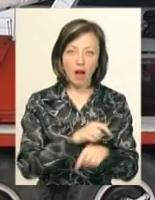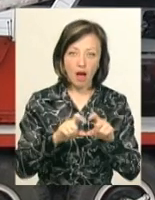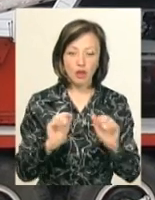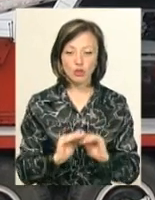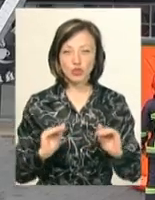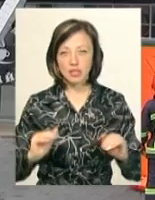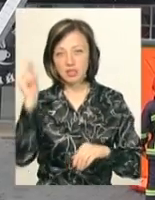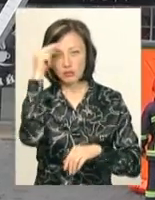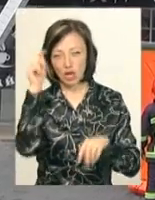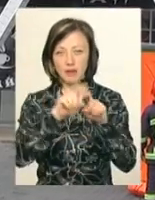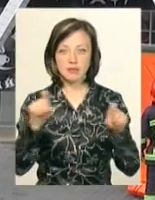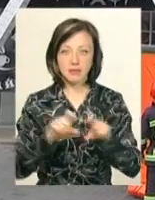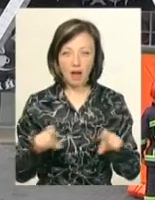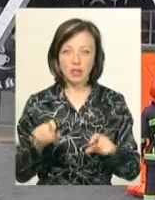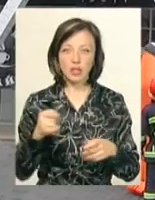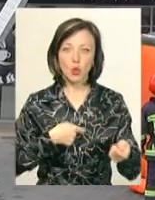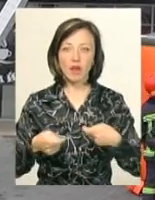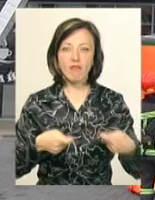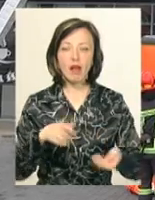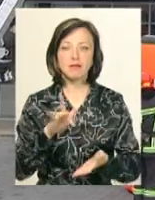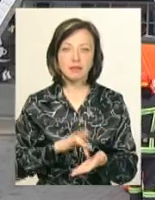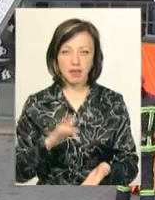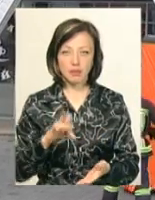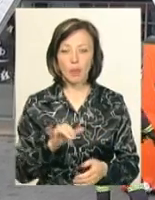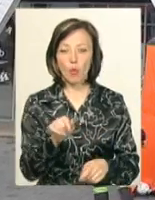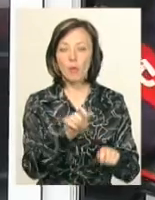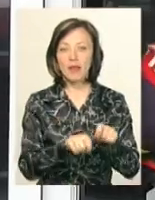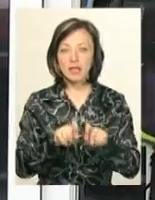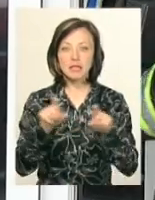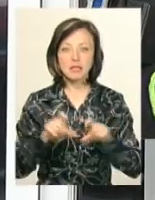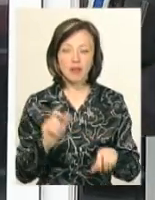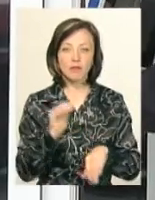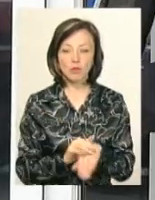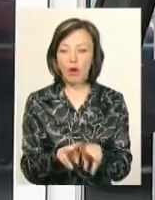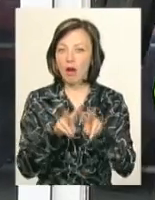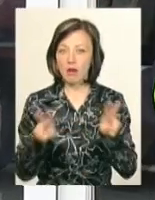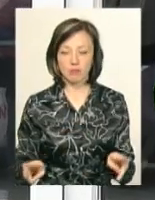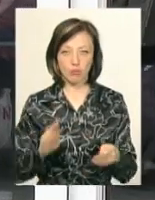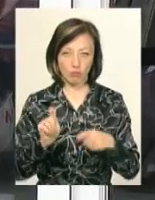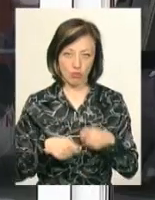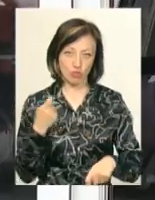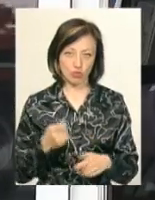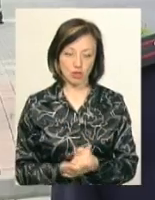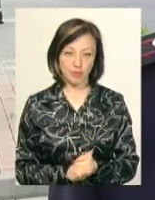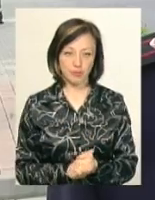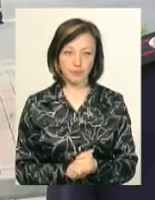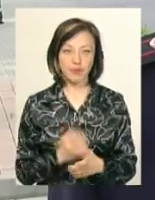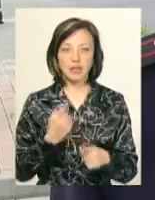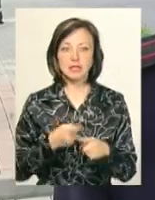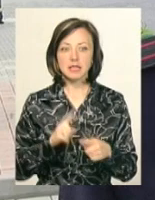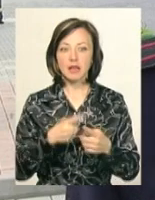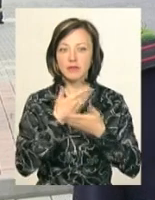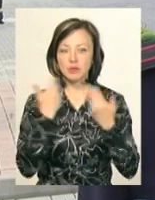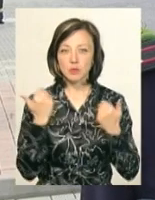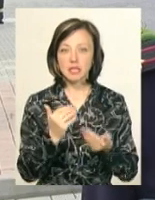та загальноосвітні навчальні заклади і торгівельні центри. У перевірених закладах фіксують однакові порушення, каже Сергій Яцух. Це відсутність